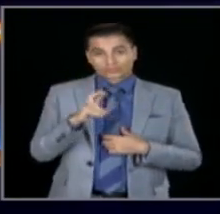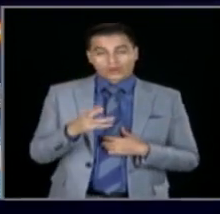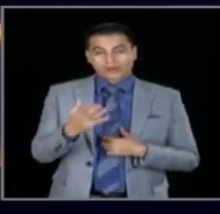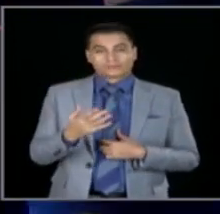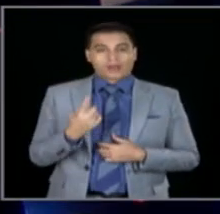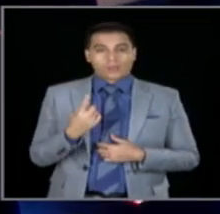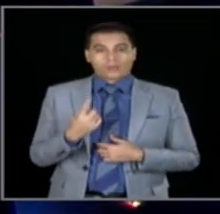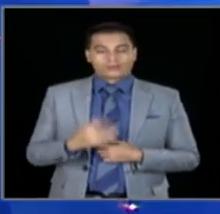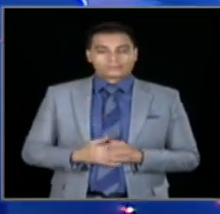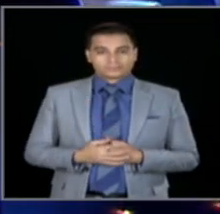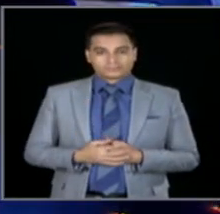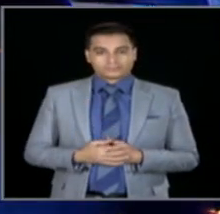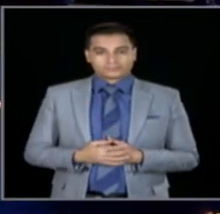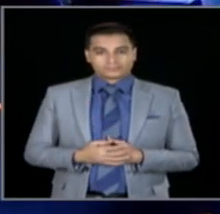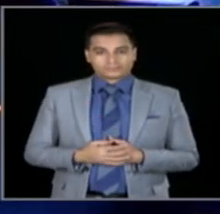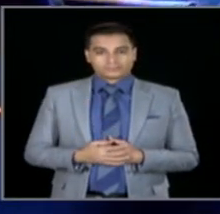السؤال الاول